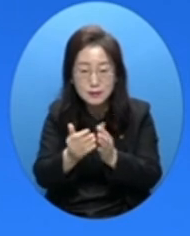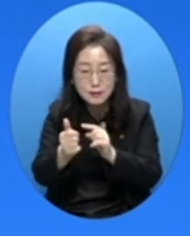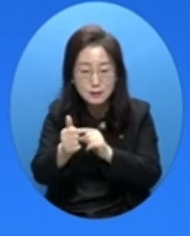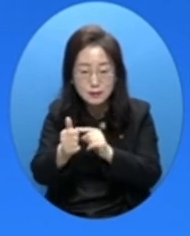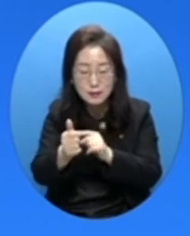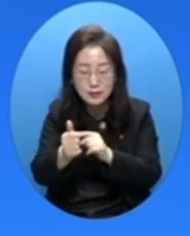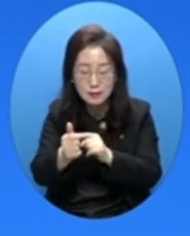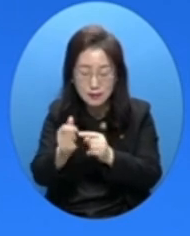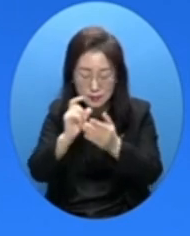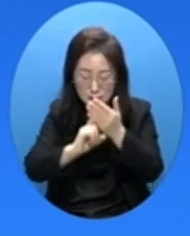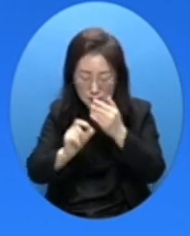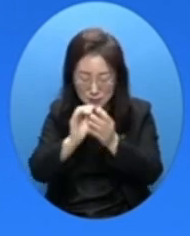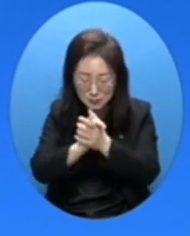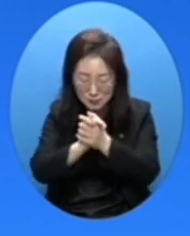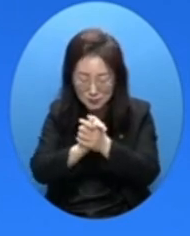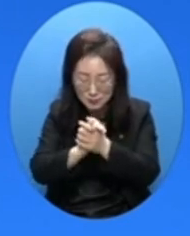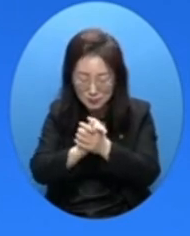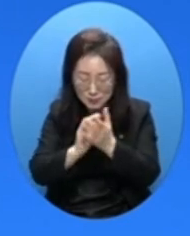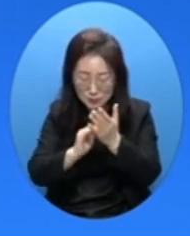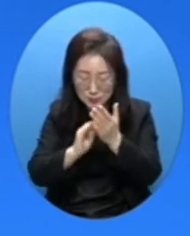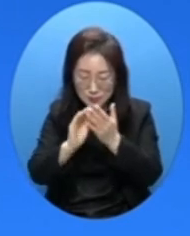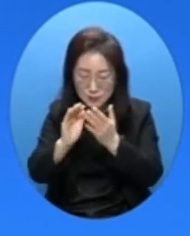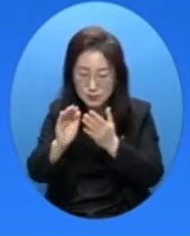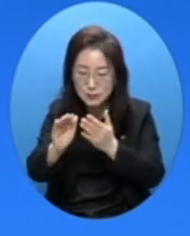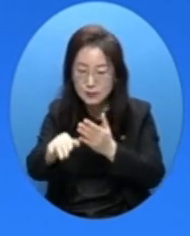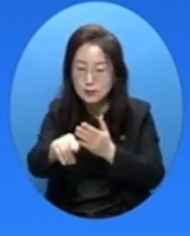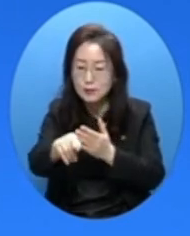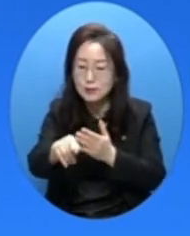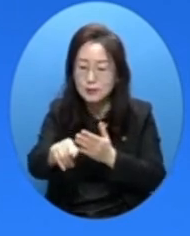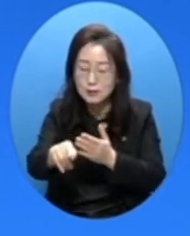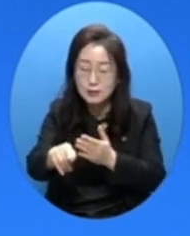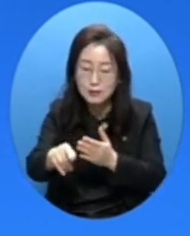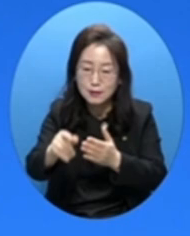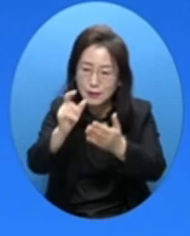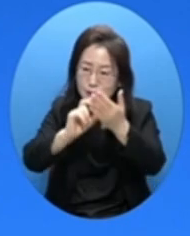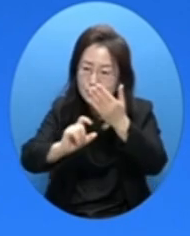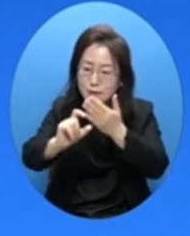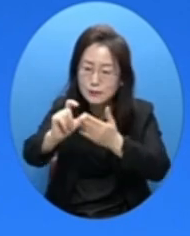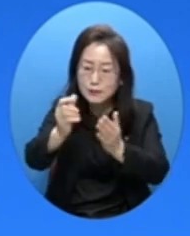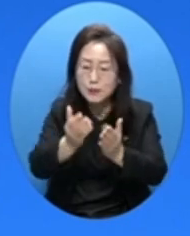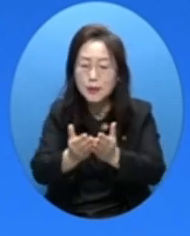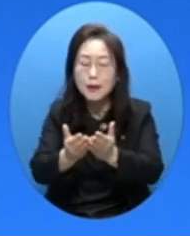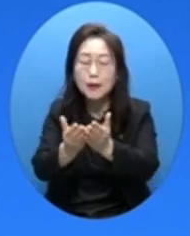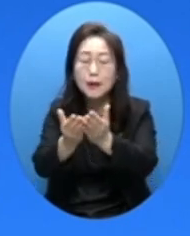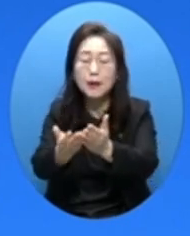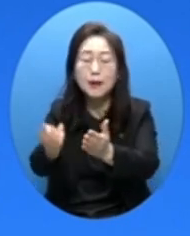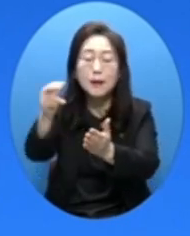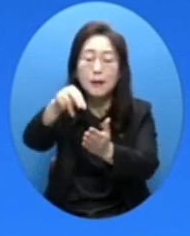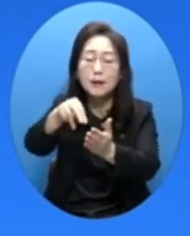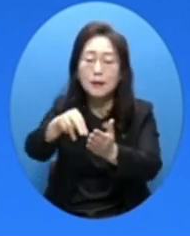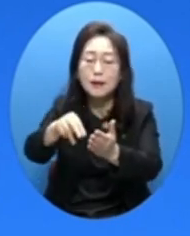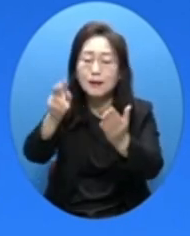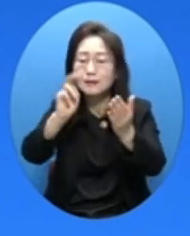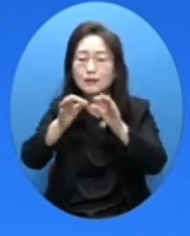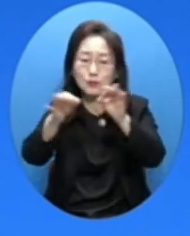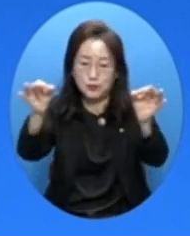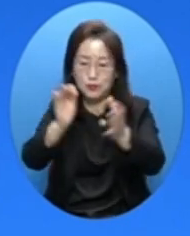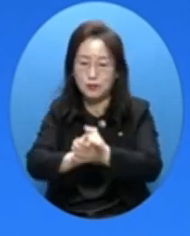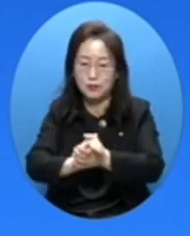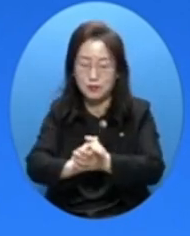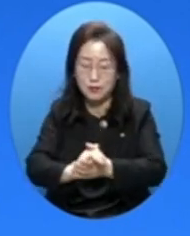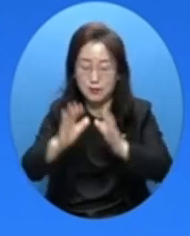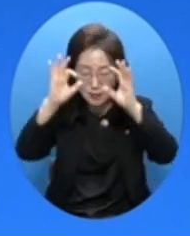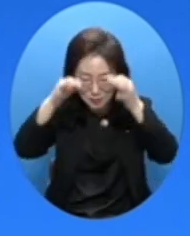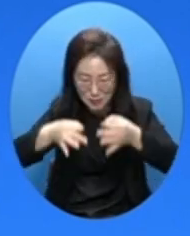바다를 바라보면서 주님 앞에서 찬송을 짓습니다. 찬송 1절이 이렇게 되어 있습니다. 자기 인생을 돌아보면